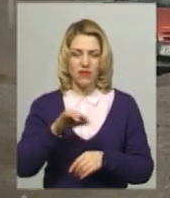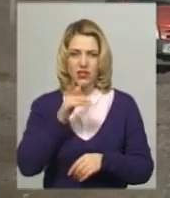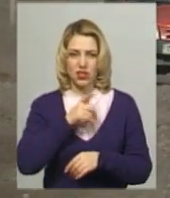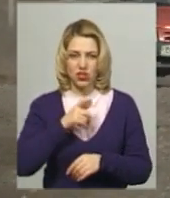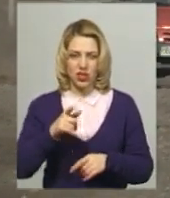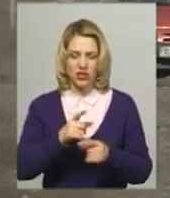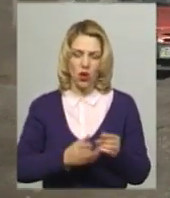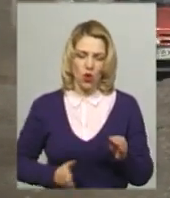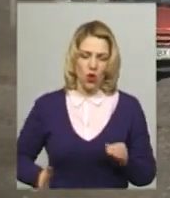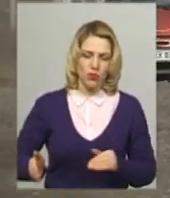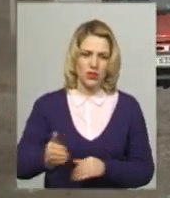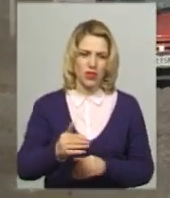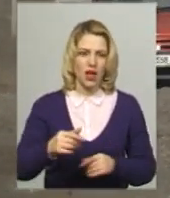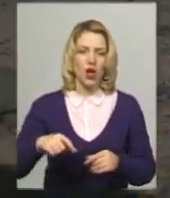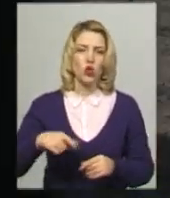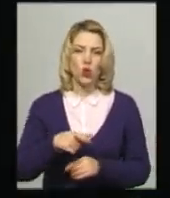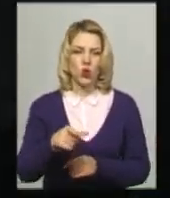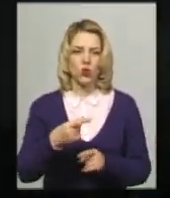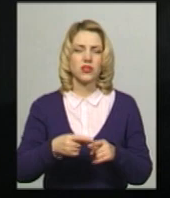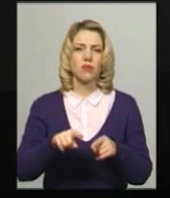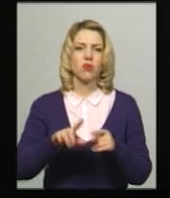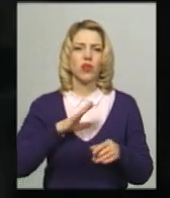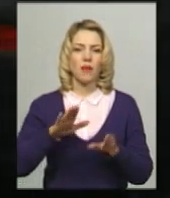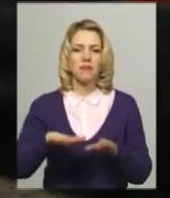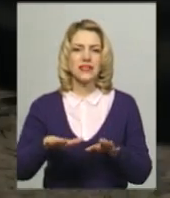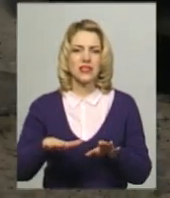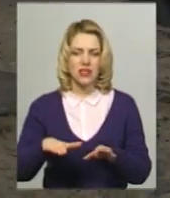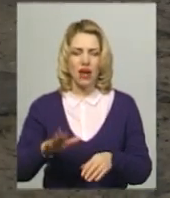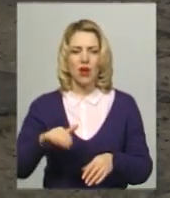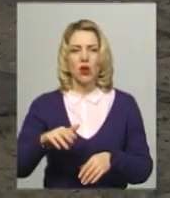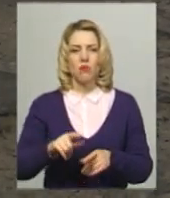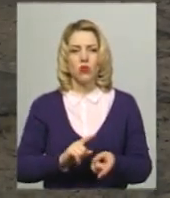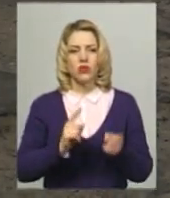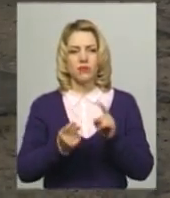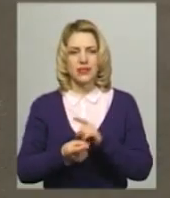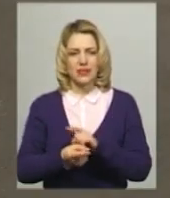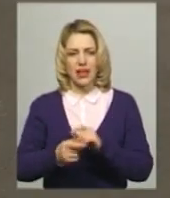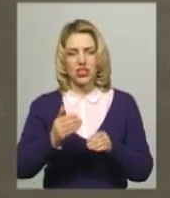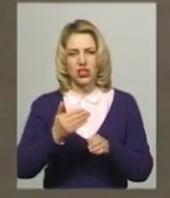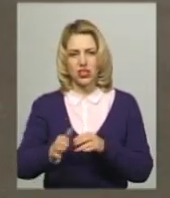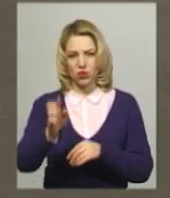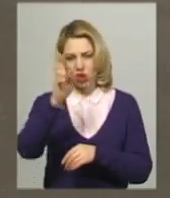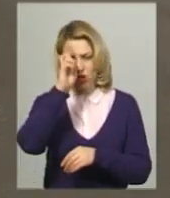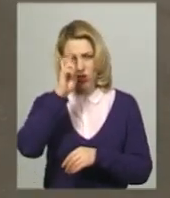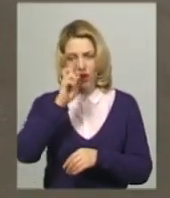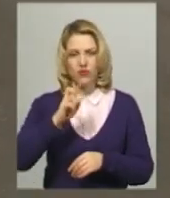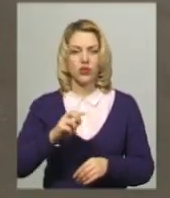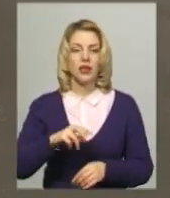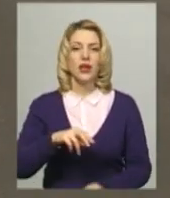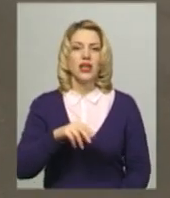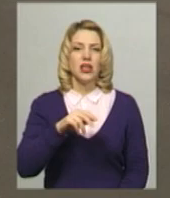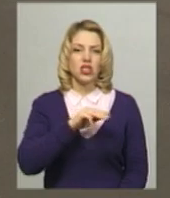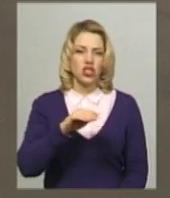до 2018 року була місцевою. Потім стала частиною державного шляху Житомир-Чернівці. Леся Боровець, Дем'ян Цегольник.